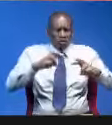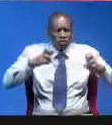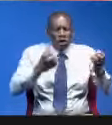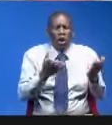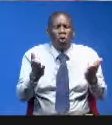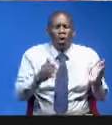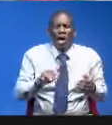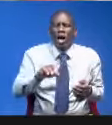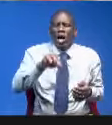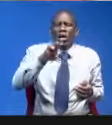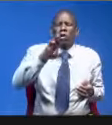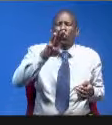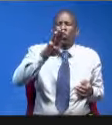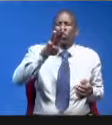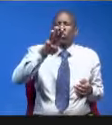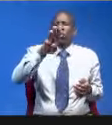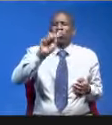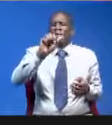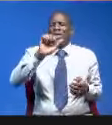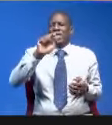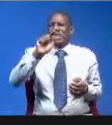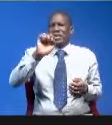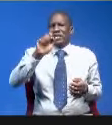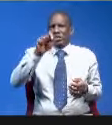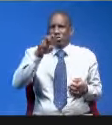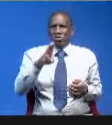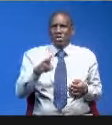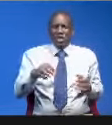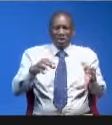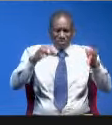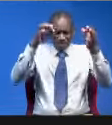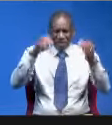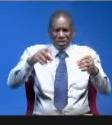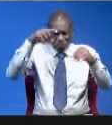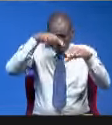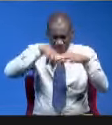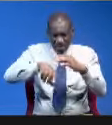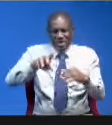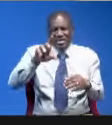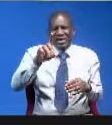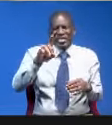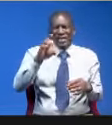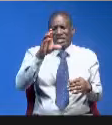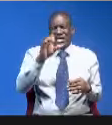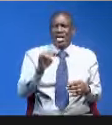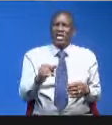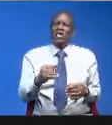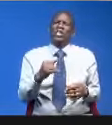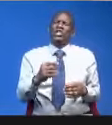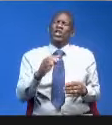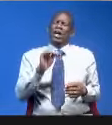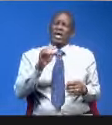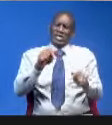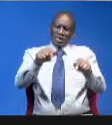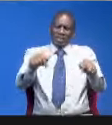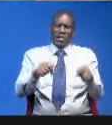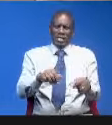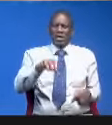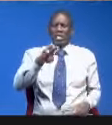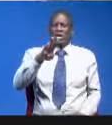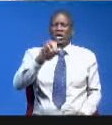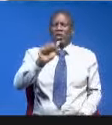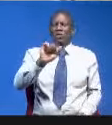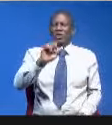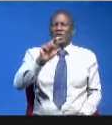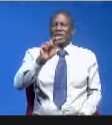Waititu, ameamua kutia guu lake ndani ya DCI akitaka Waititu aachiliwe,